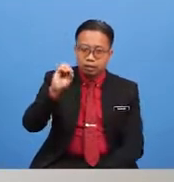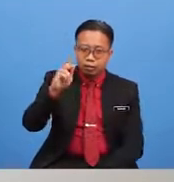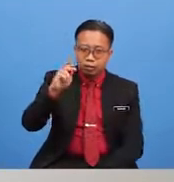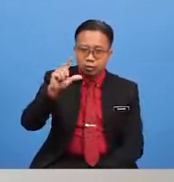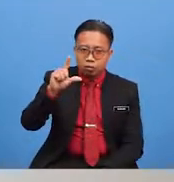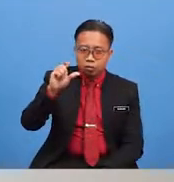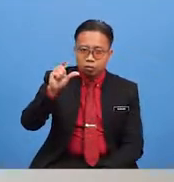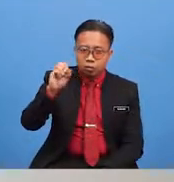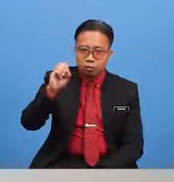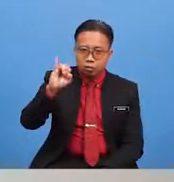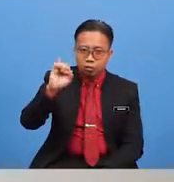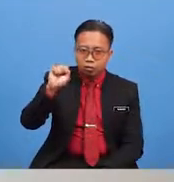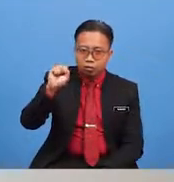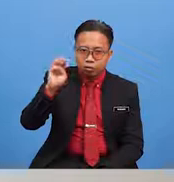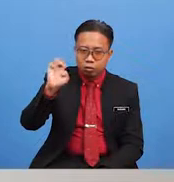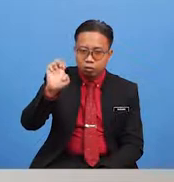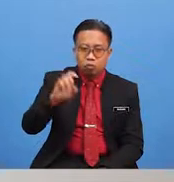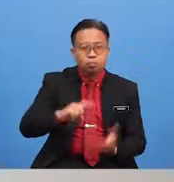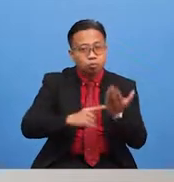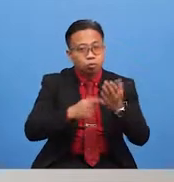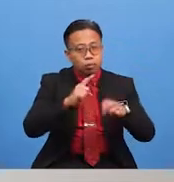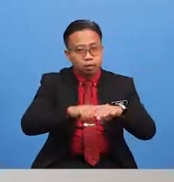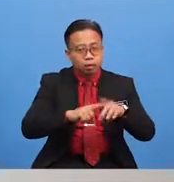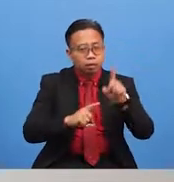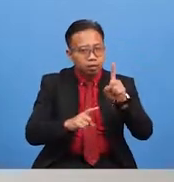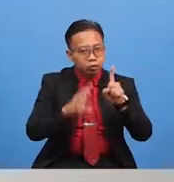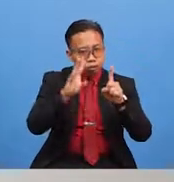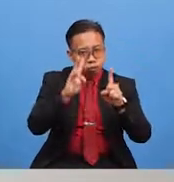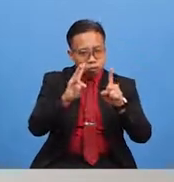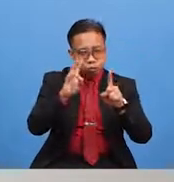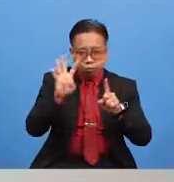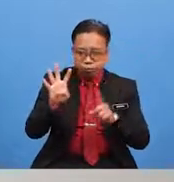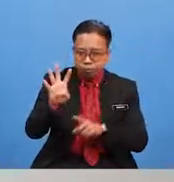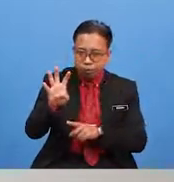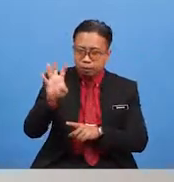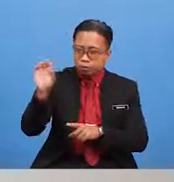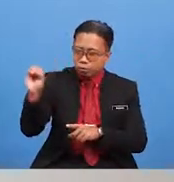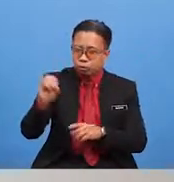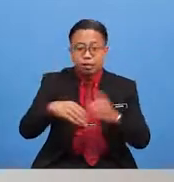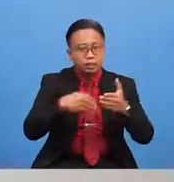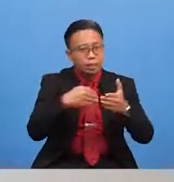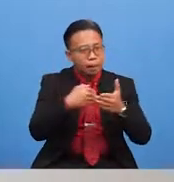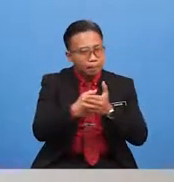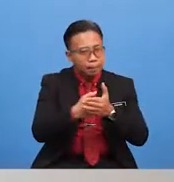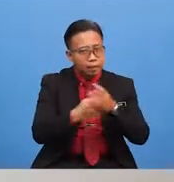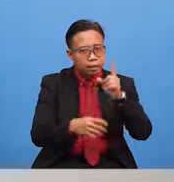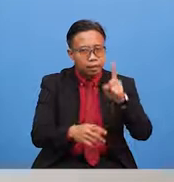Neoclassicism yang bermula pada tahun 1740 dan berakhir pada